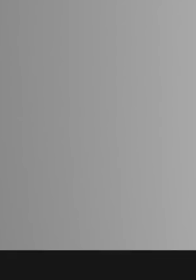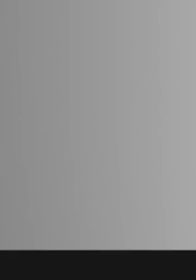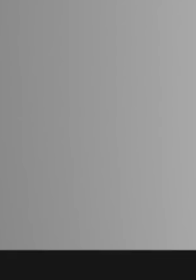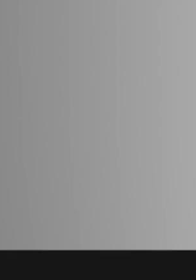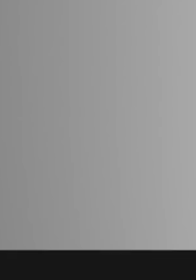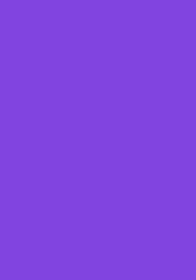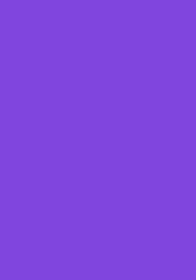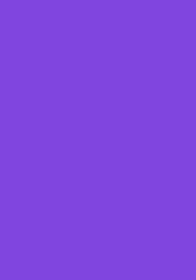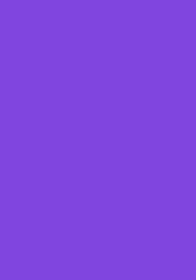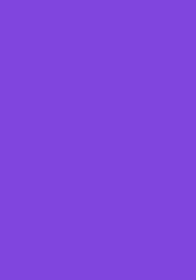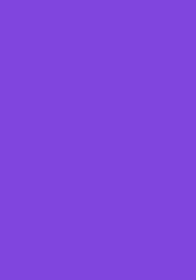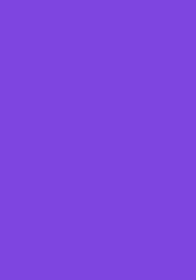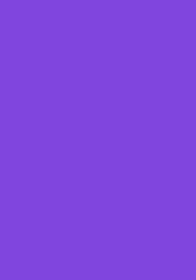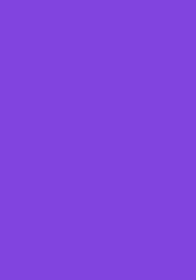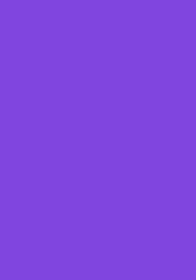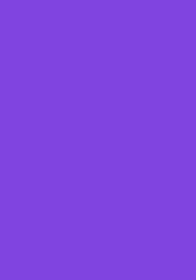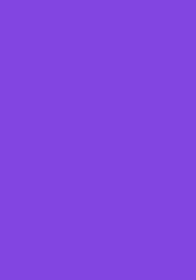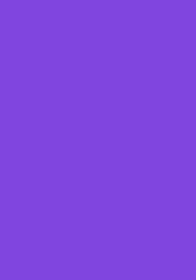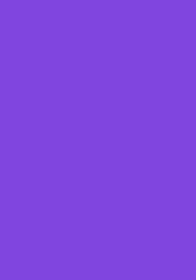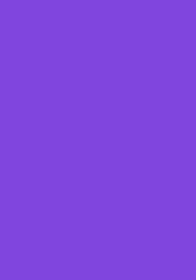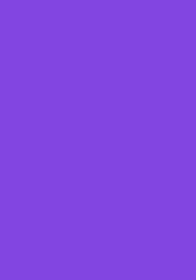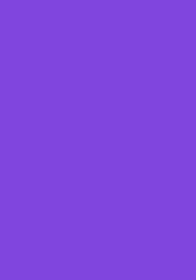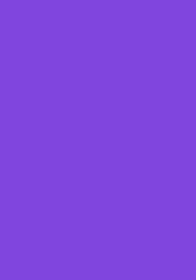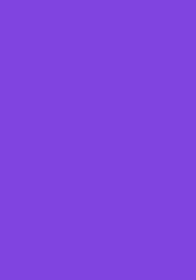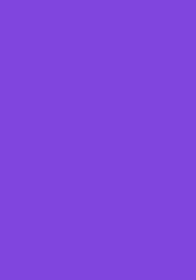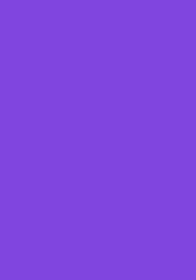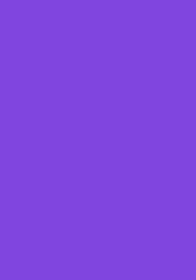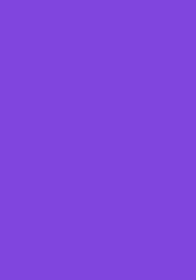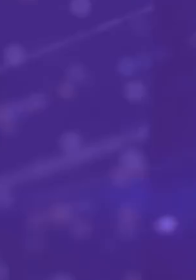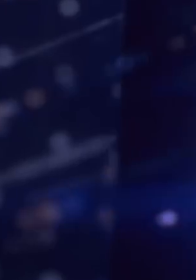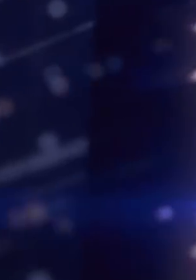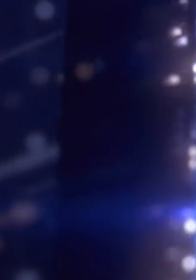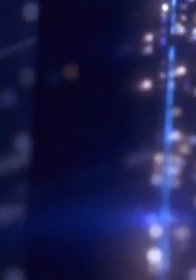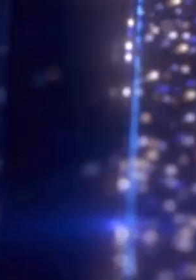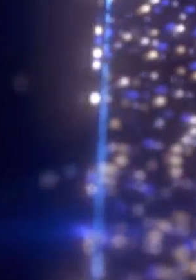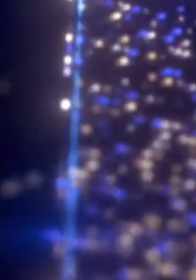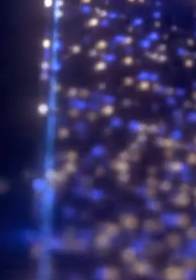הבא. תעשו אחת ועוד אחת, כאן 11.